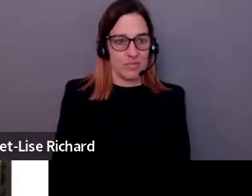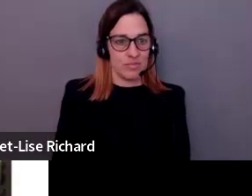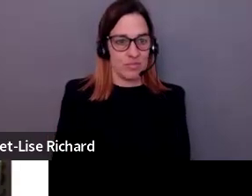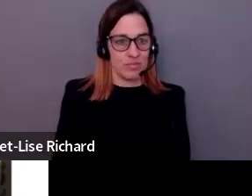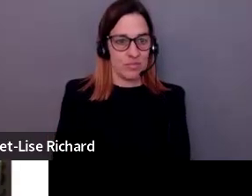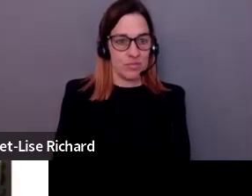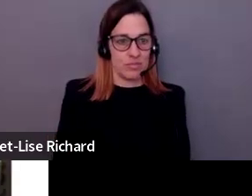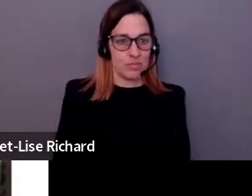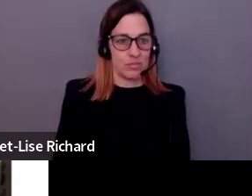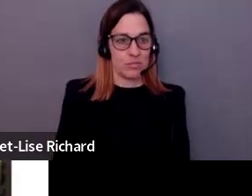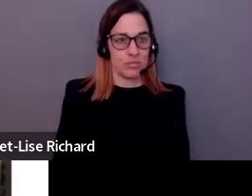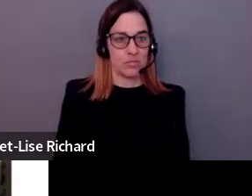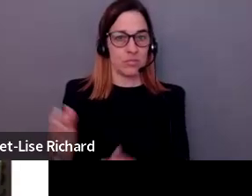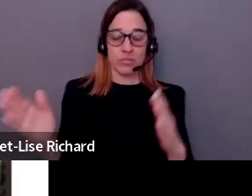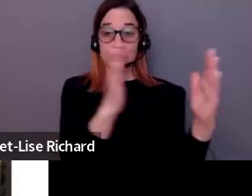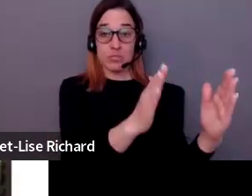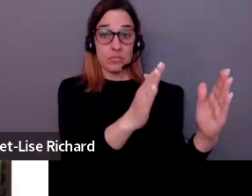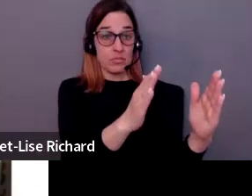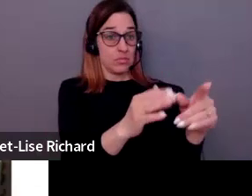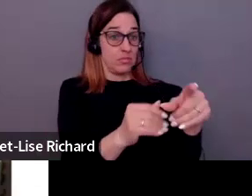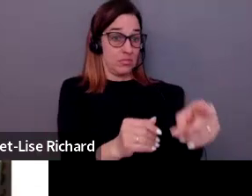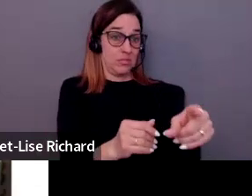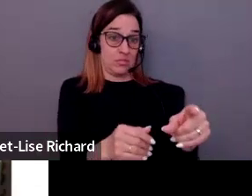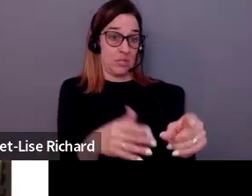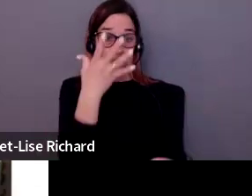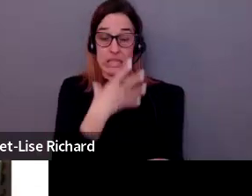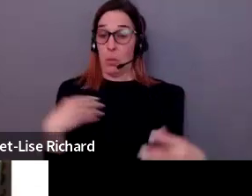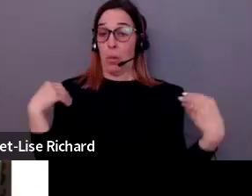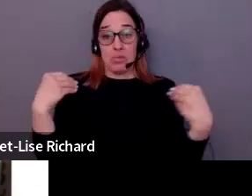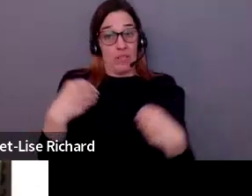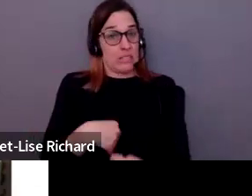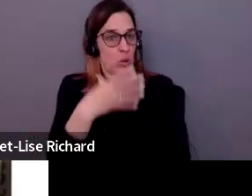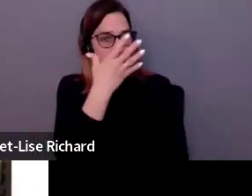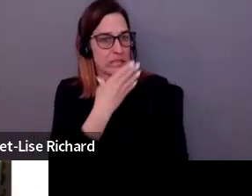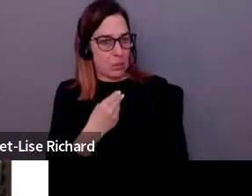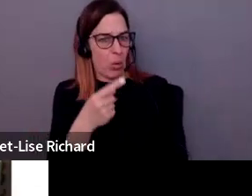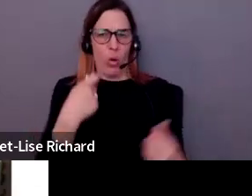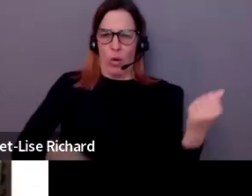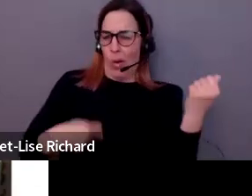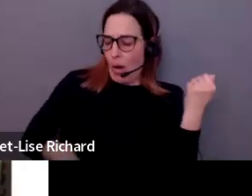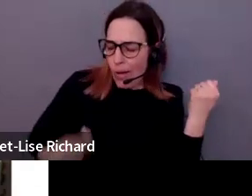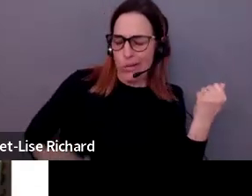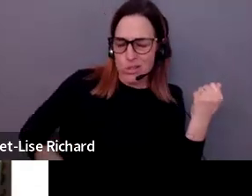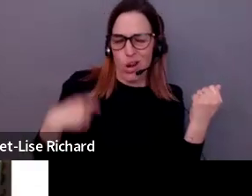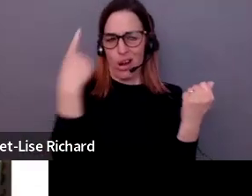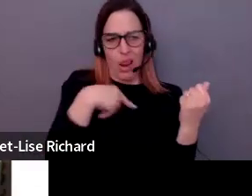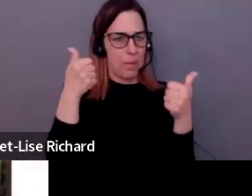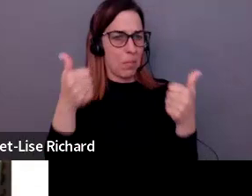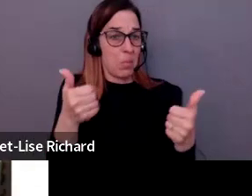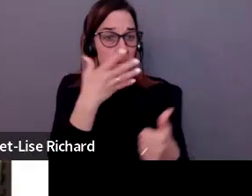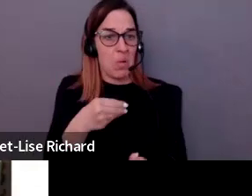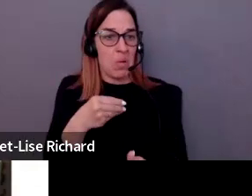Donc, Miley, c'est très joli, son veston avec son look, ça fait très rockstar,